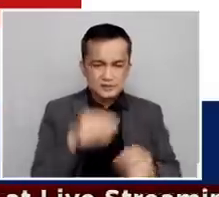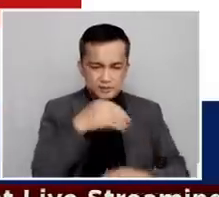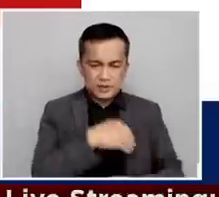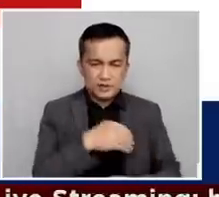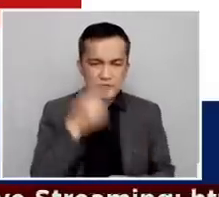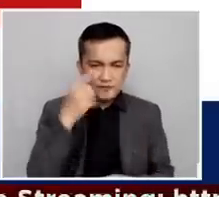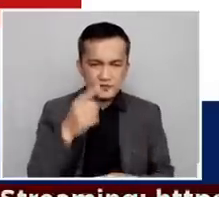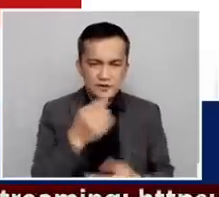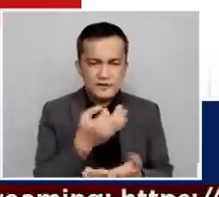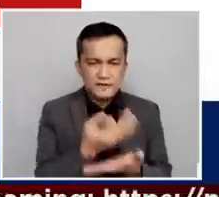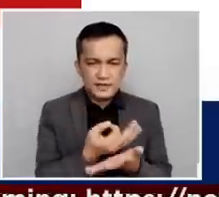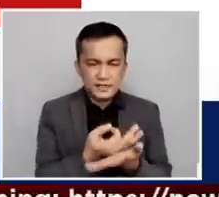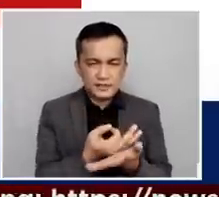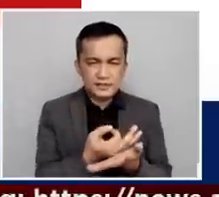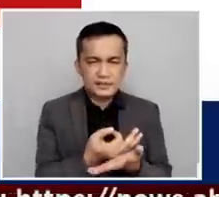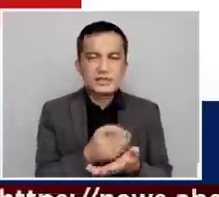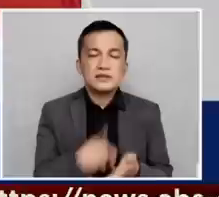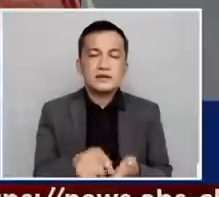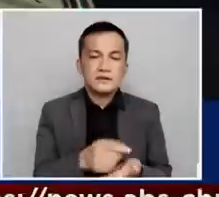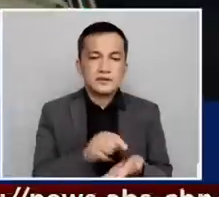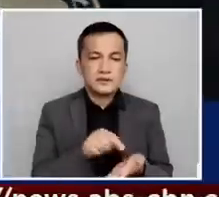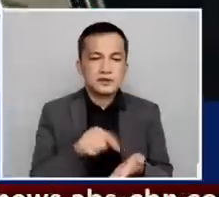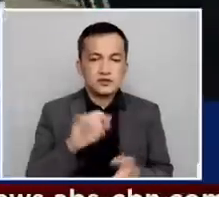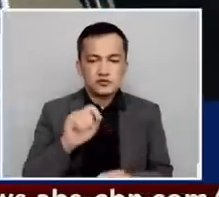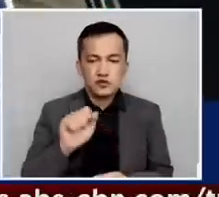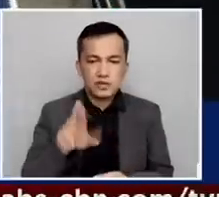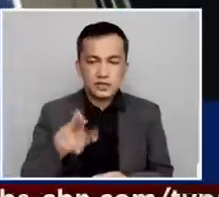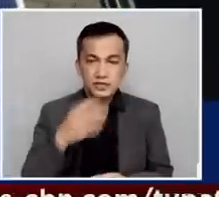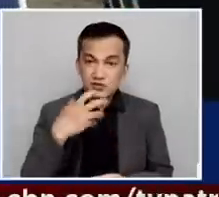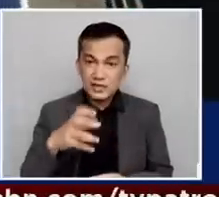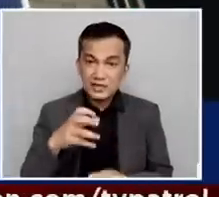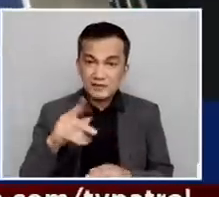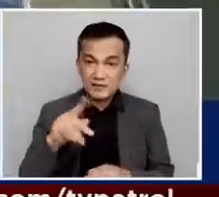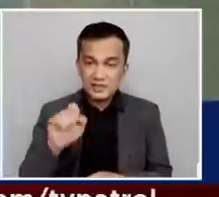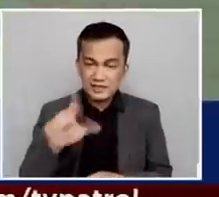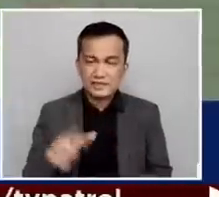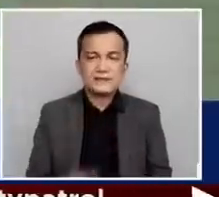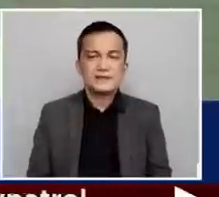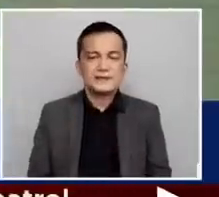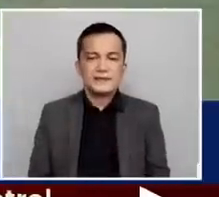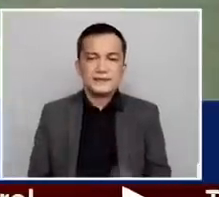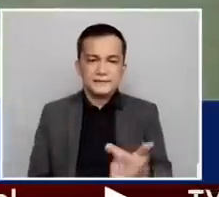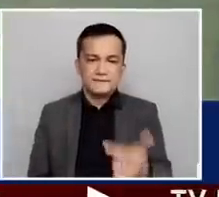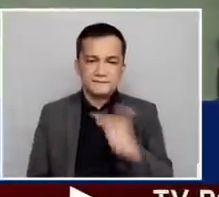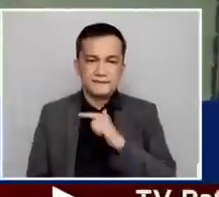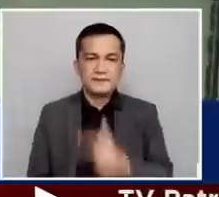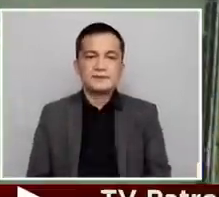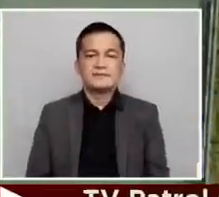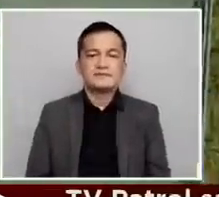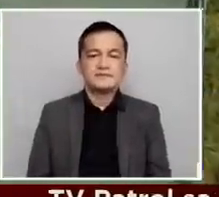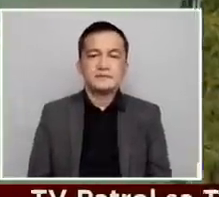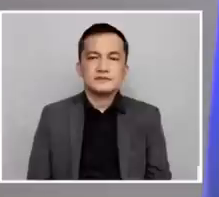sa financing ng solar panels. Alvin L. Chico, ABS-CBN News.